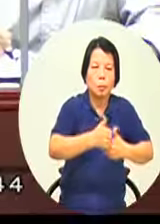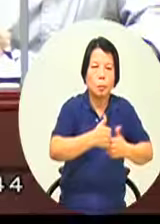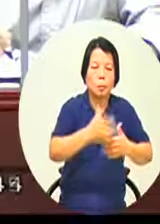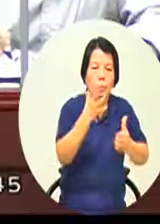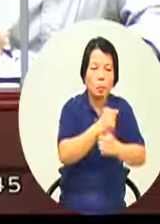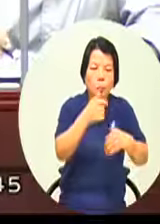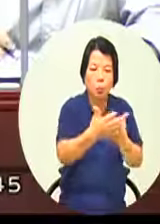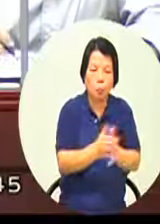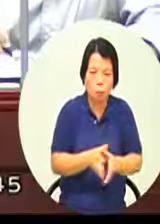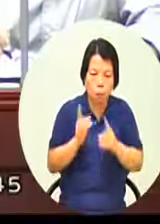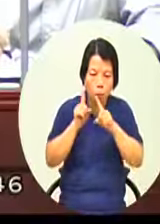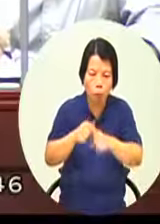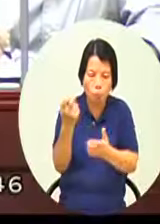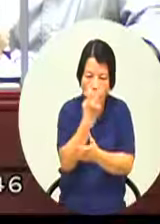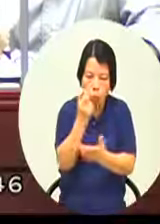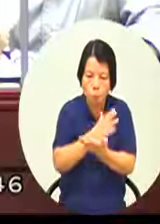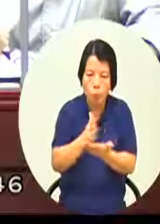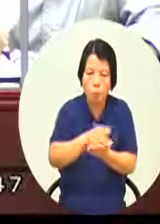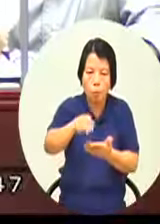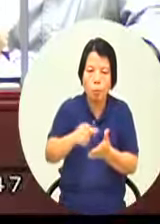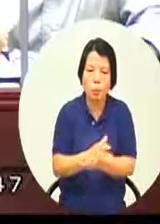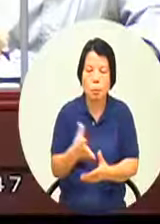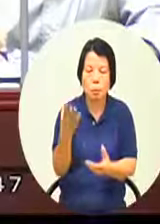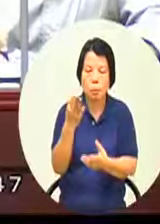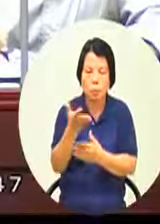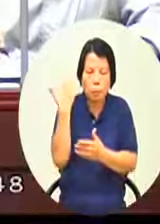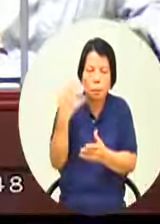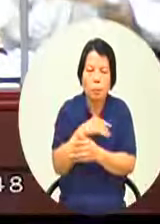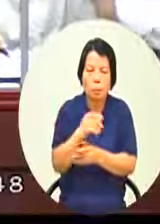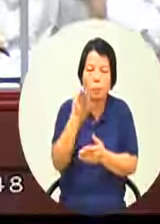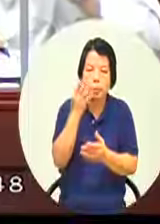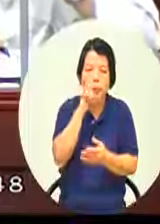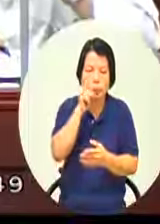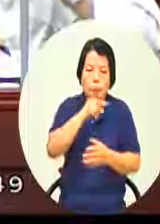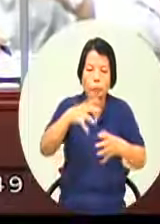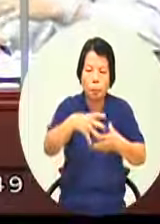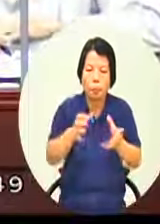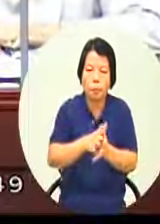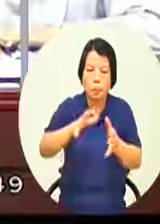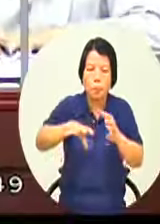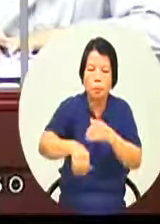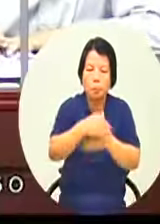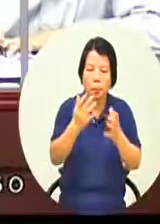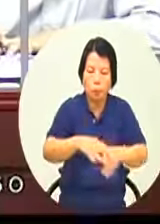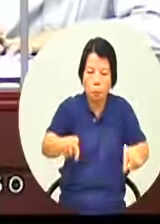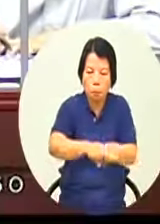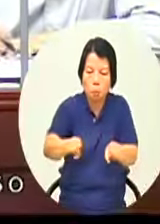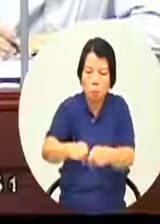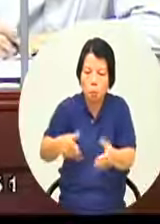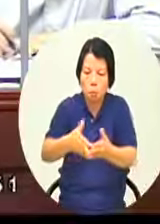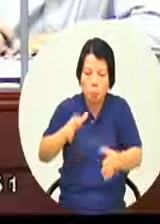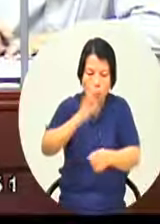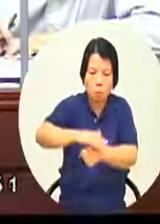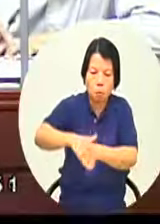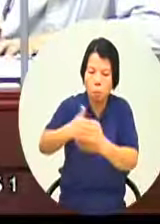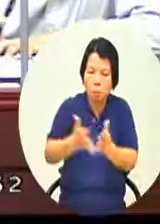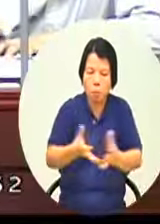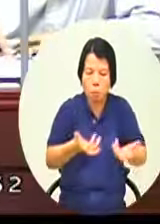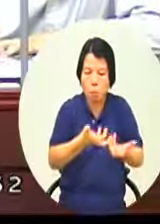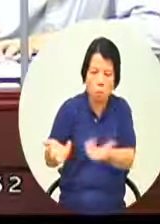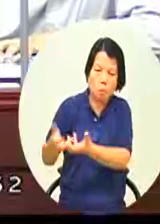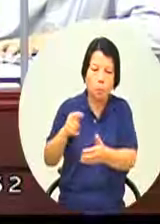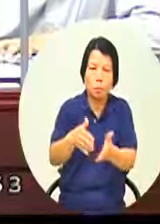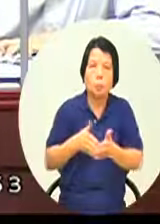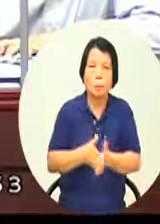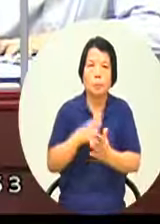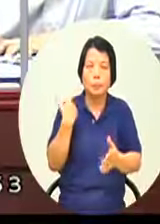那营建署也知道说这个地方是旧部落，所以很多的管子要埋也必须要做管线迁移，所以我们经过几次的